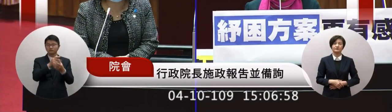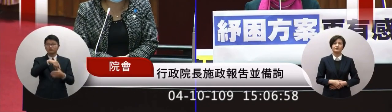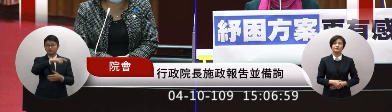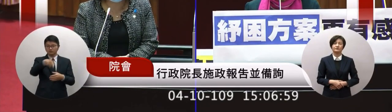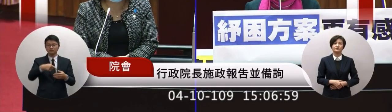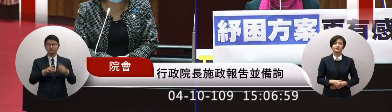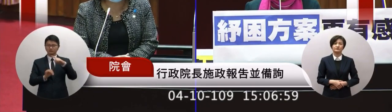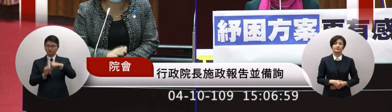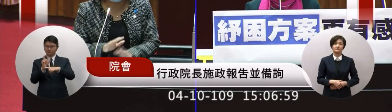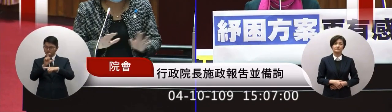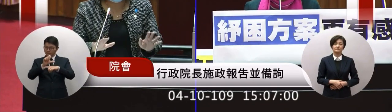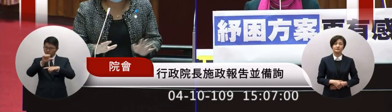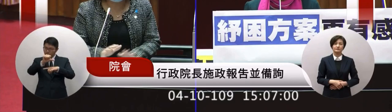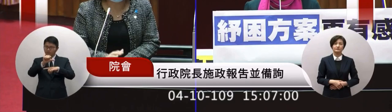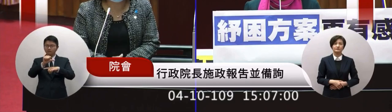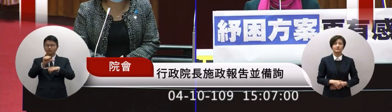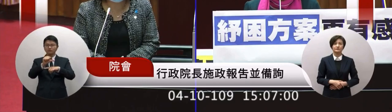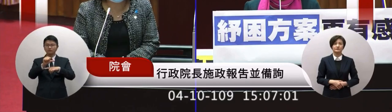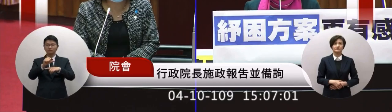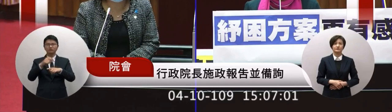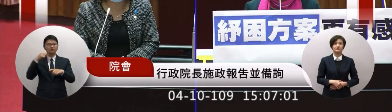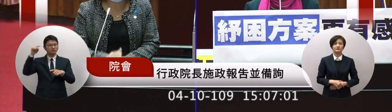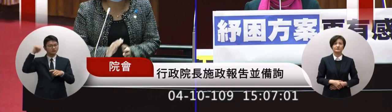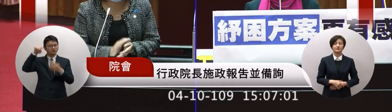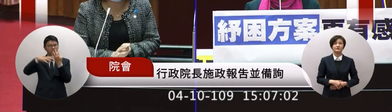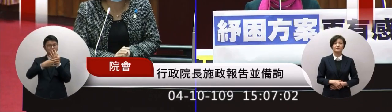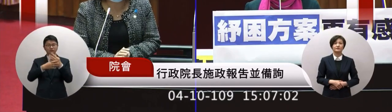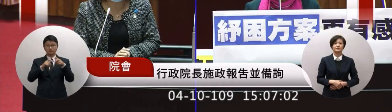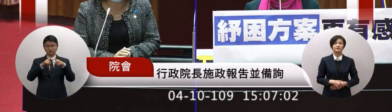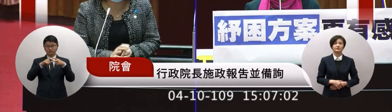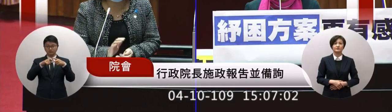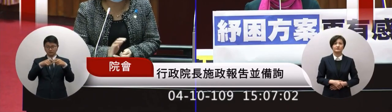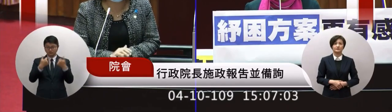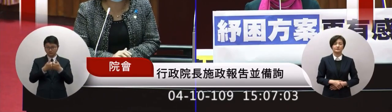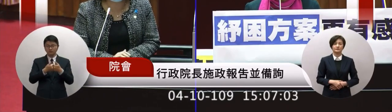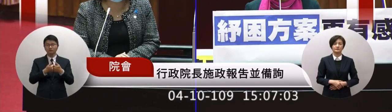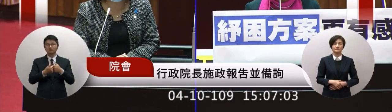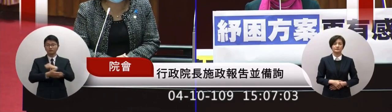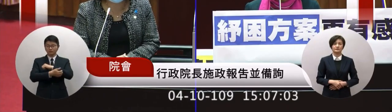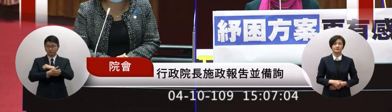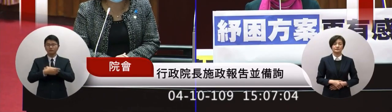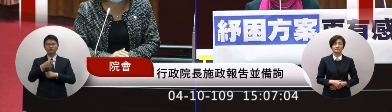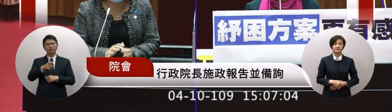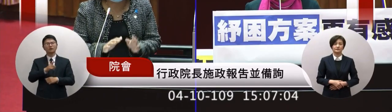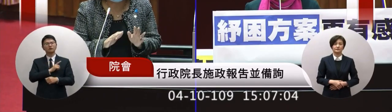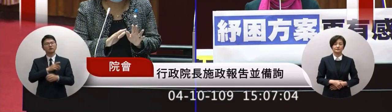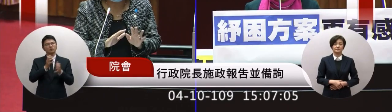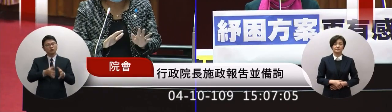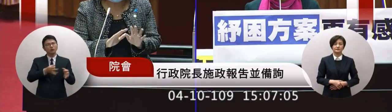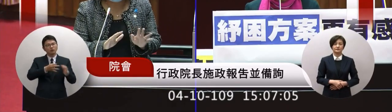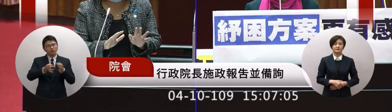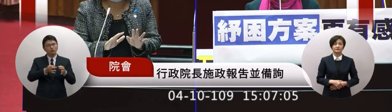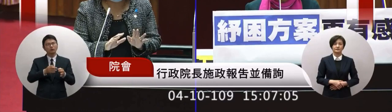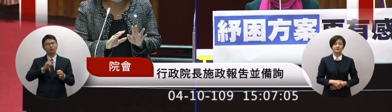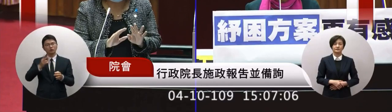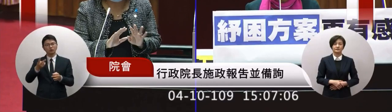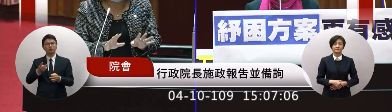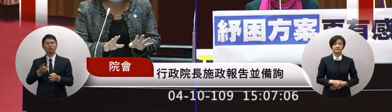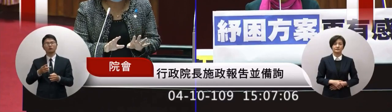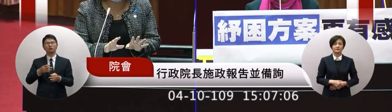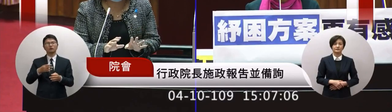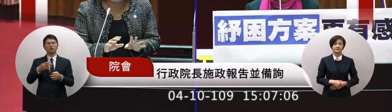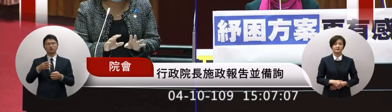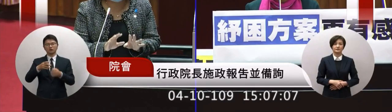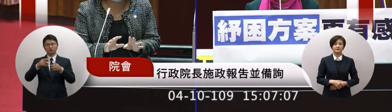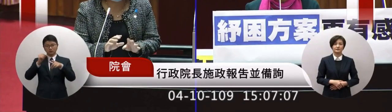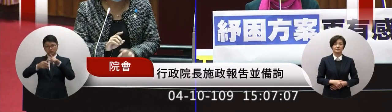了65%的职业工会的劳工，因为他大部分是无一定雇主跟自营作业者。好，那筛检以后，包括